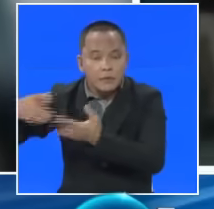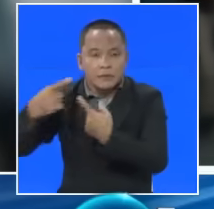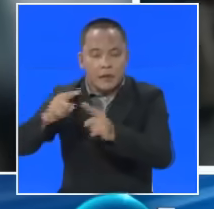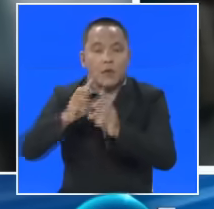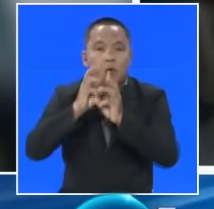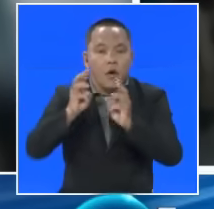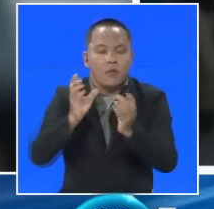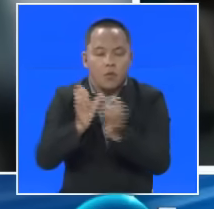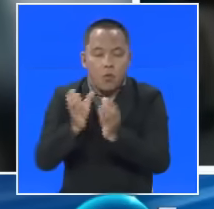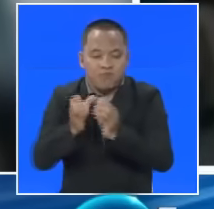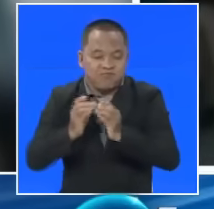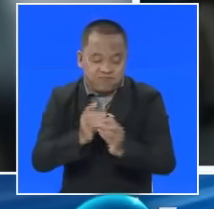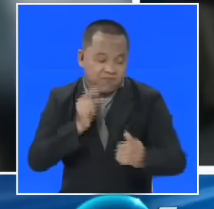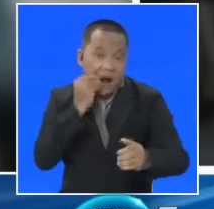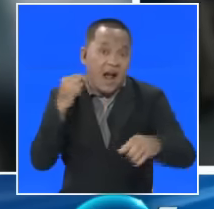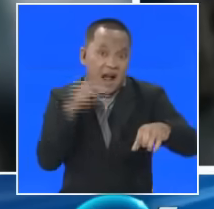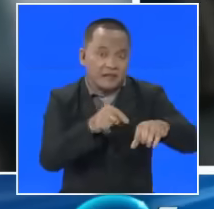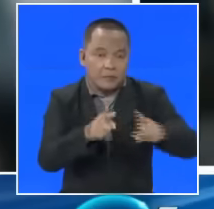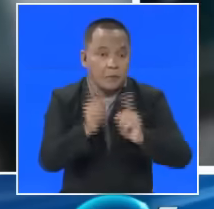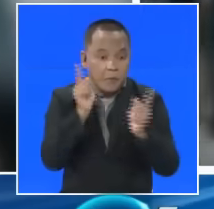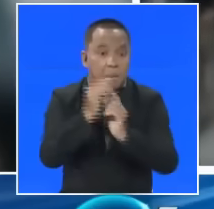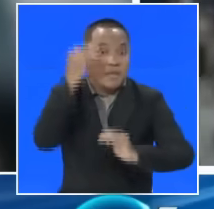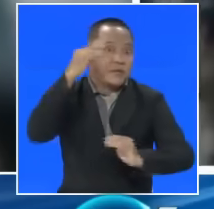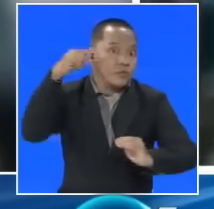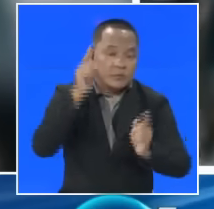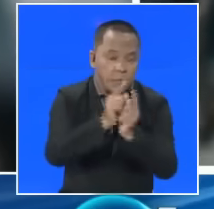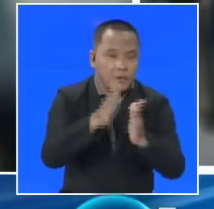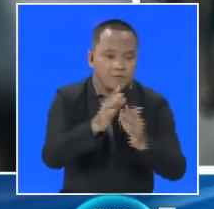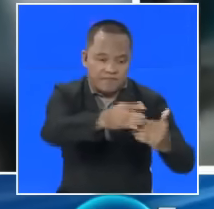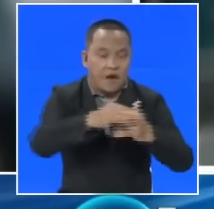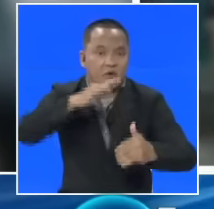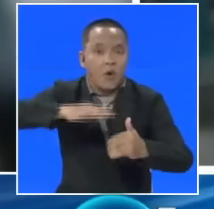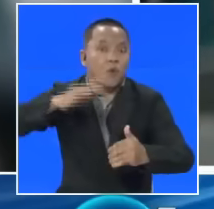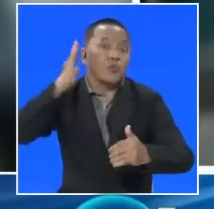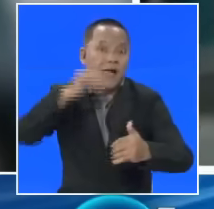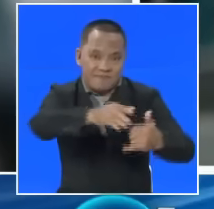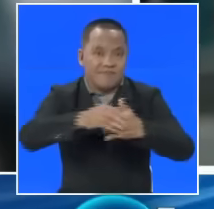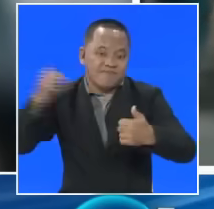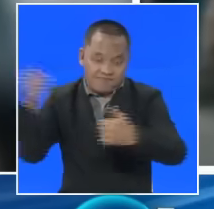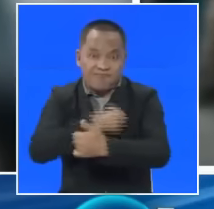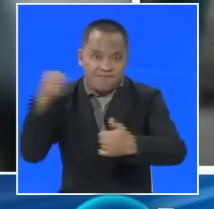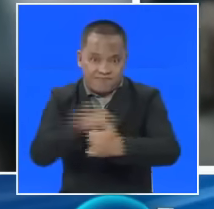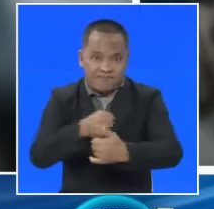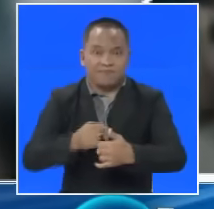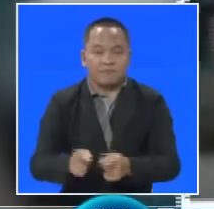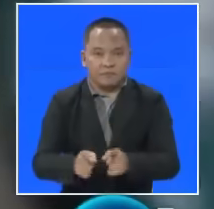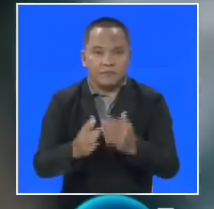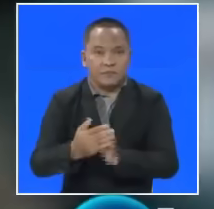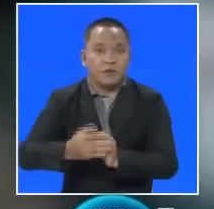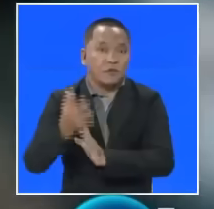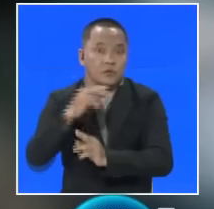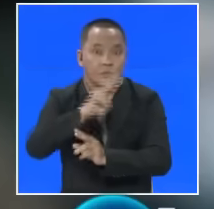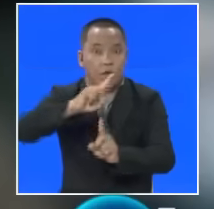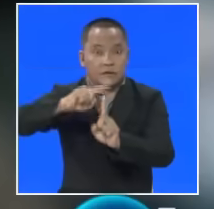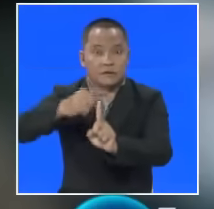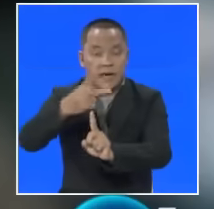แก๊งเว็บพนันก็เลยตามมาทวงหนี้แต่พอไม่เจอพี่สาวก็เลยทำร้ายตัวของน้องชายเองนะคะคุณผู้ชมวันที่2มีน